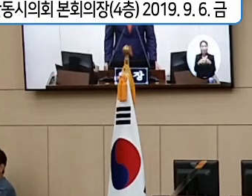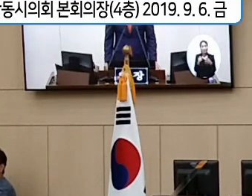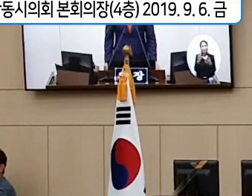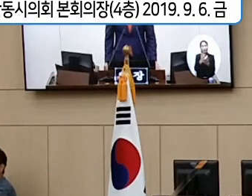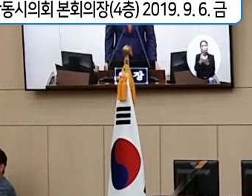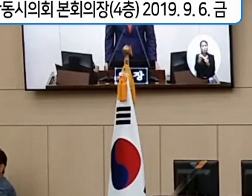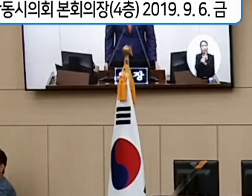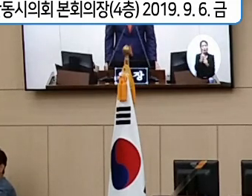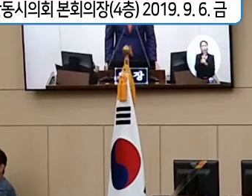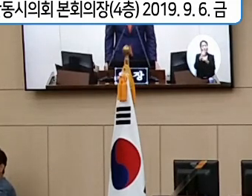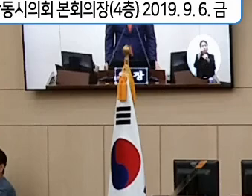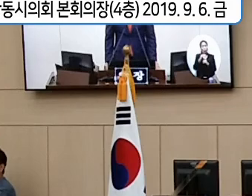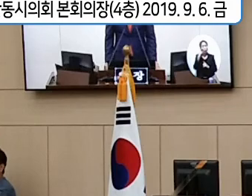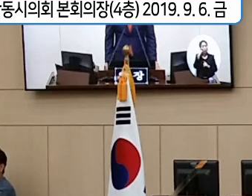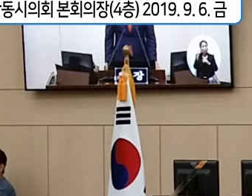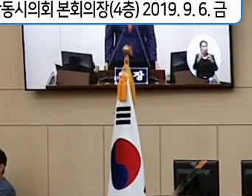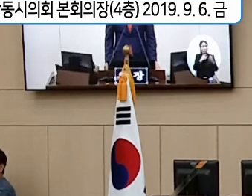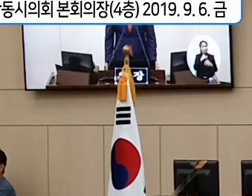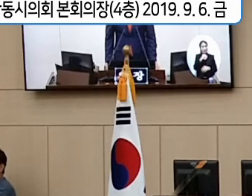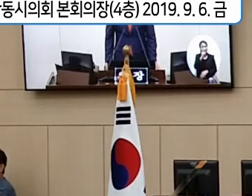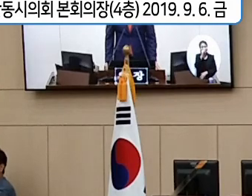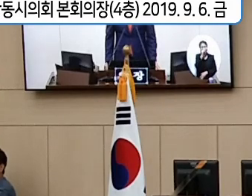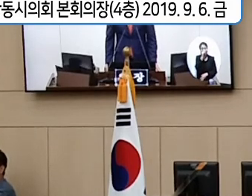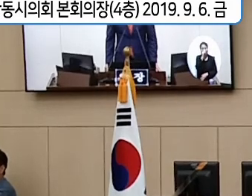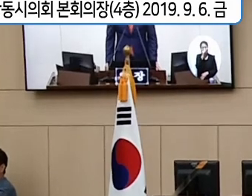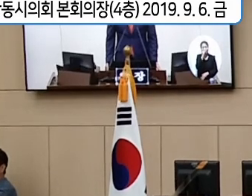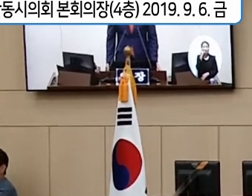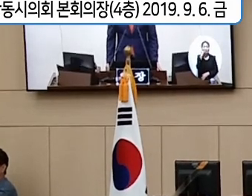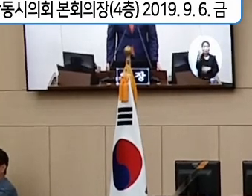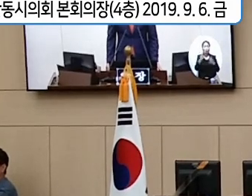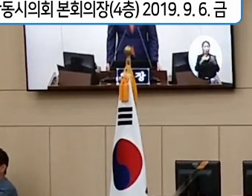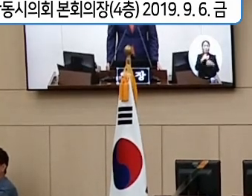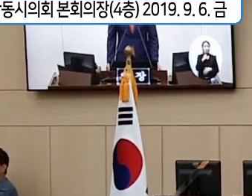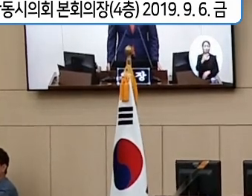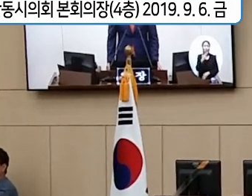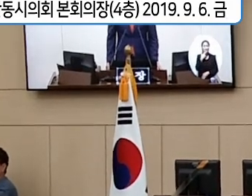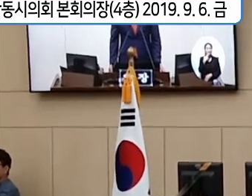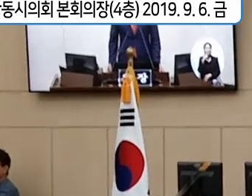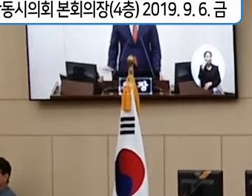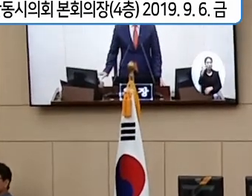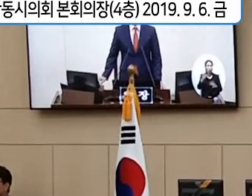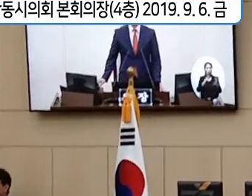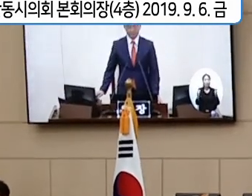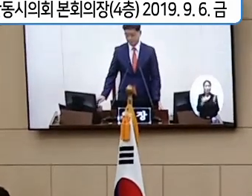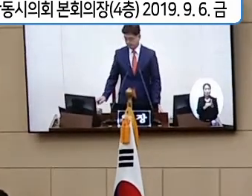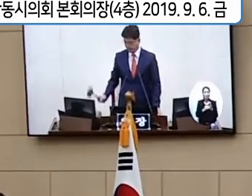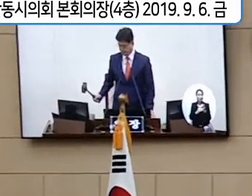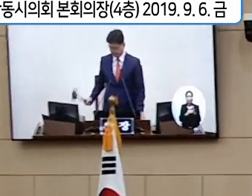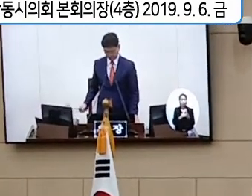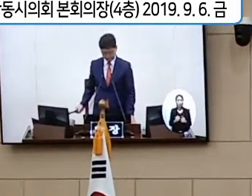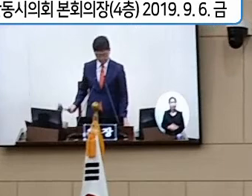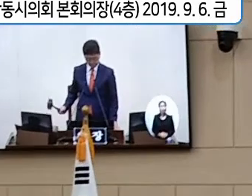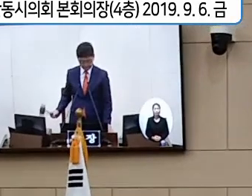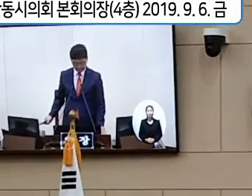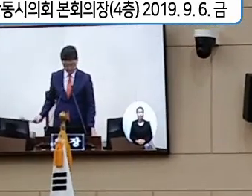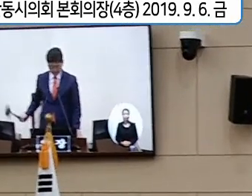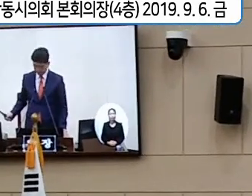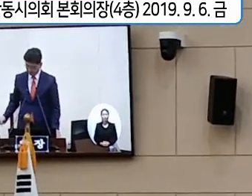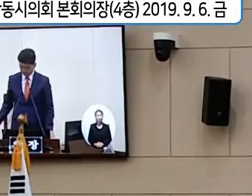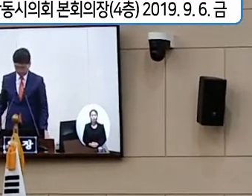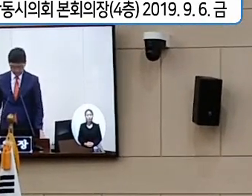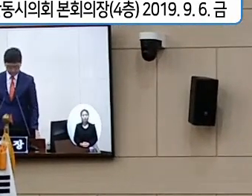질의나 토론하실 의원 계십니까? 질의나 토론하실 의원 한 계신 것 질의 토론을 종결합니다.